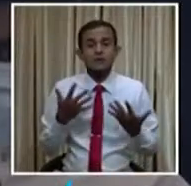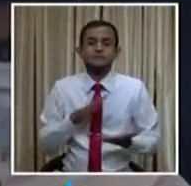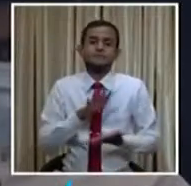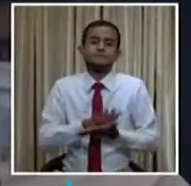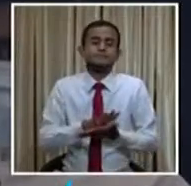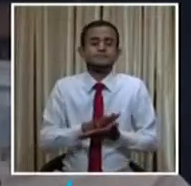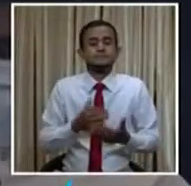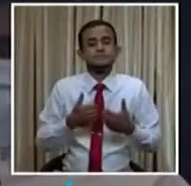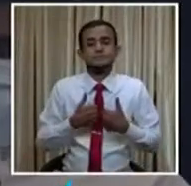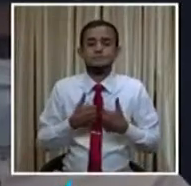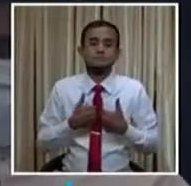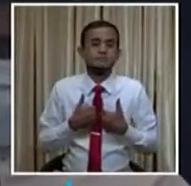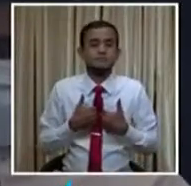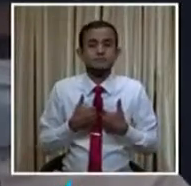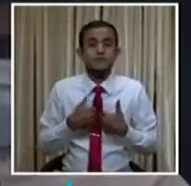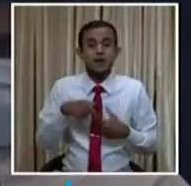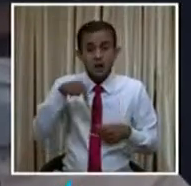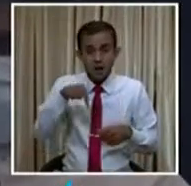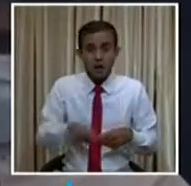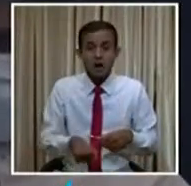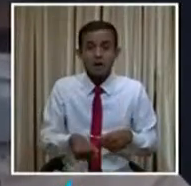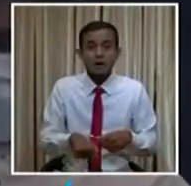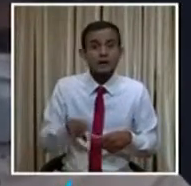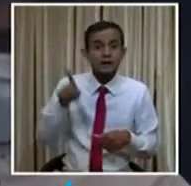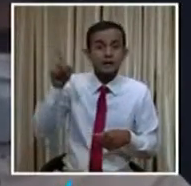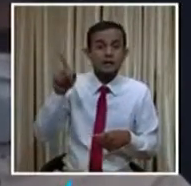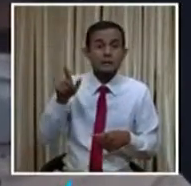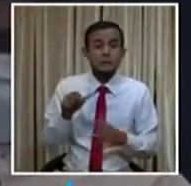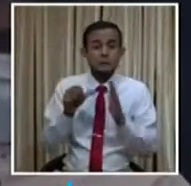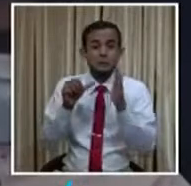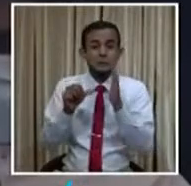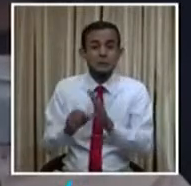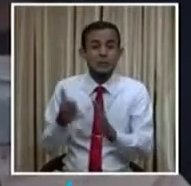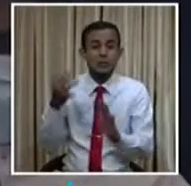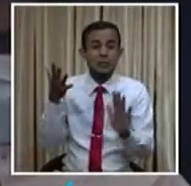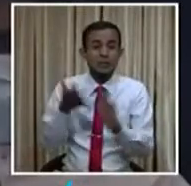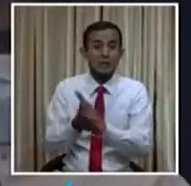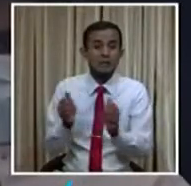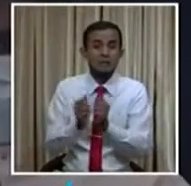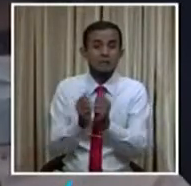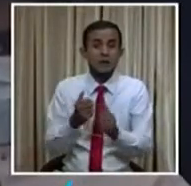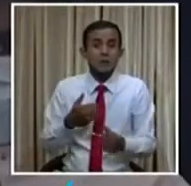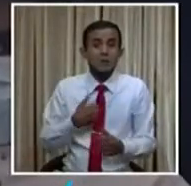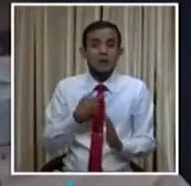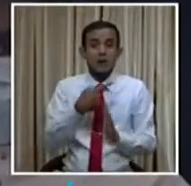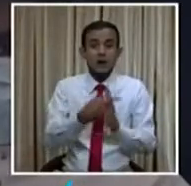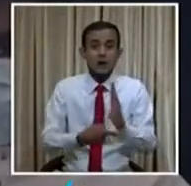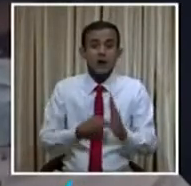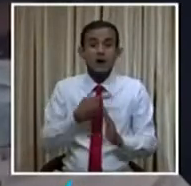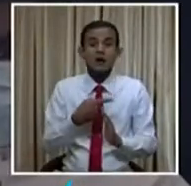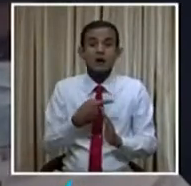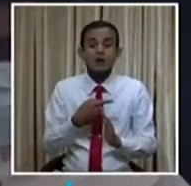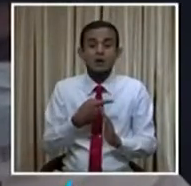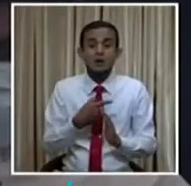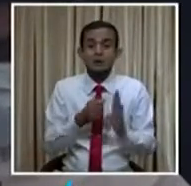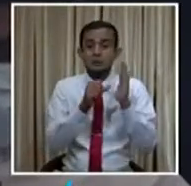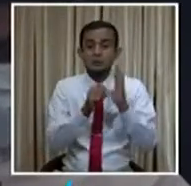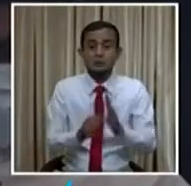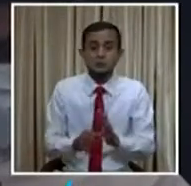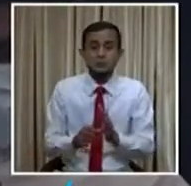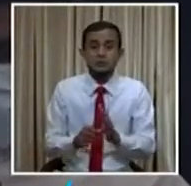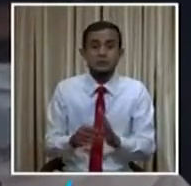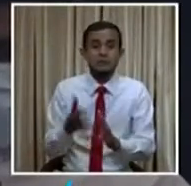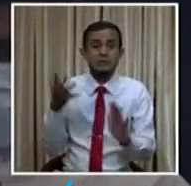වෙනවා අද ඒ පාප කර්මෙට මගේ මාතෘ භූමිය පාවා දීමේ